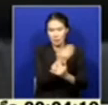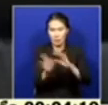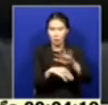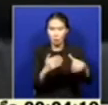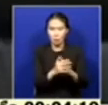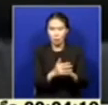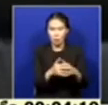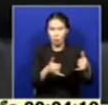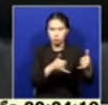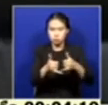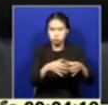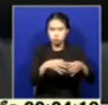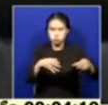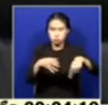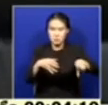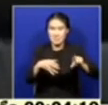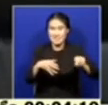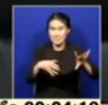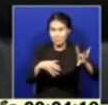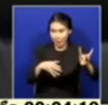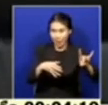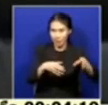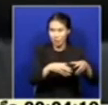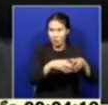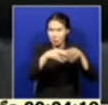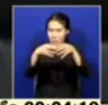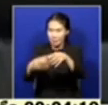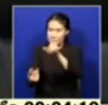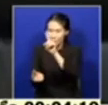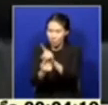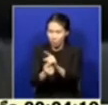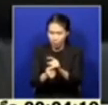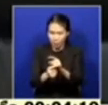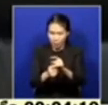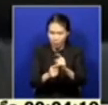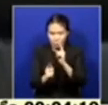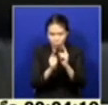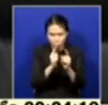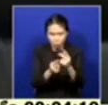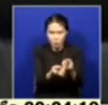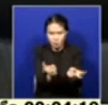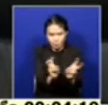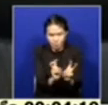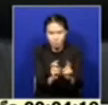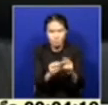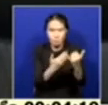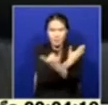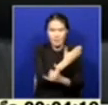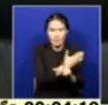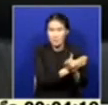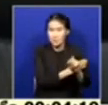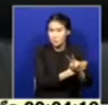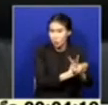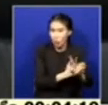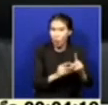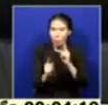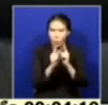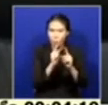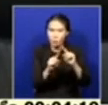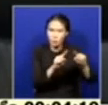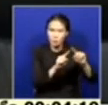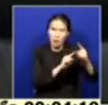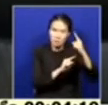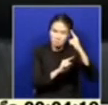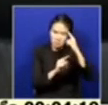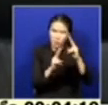ลุ่มทูตนะฮะกลุ่มหนึ่งซึ่งมีสมาชิกอยู่ประมา